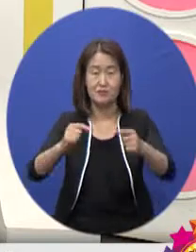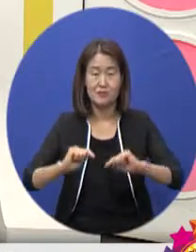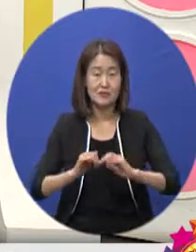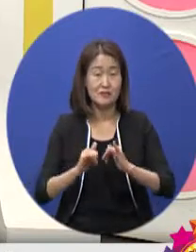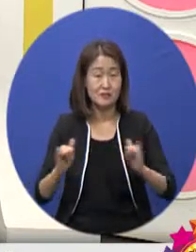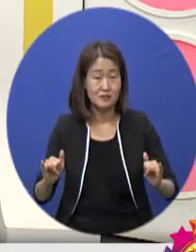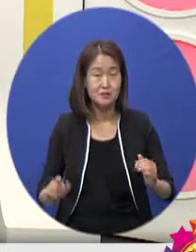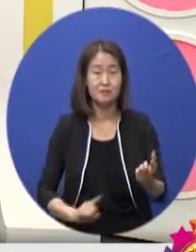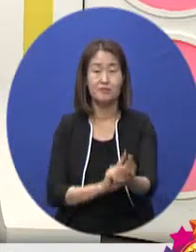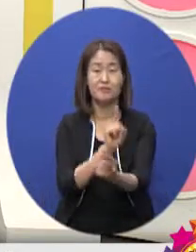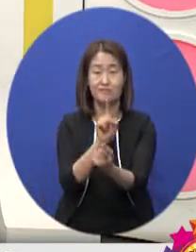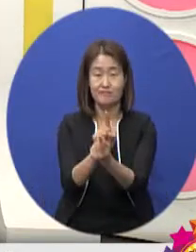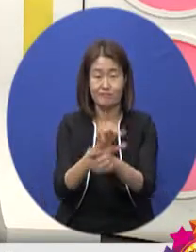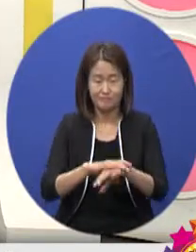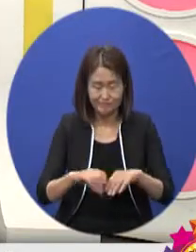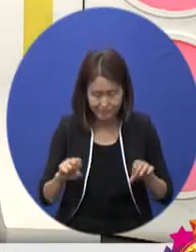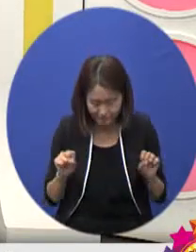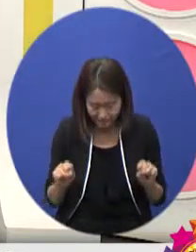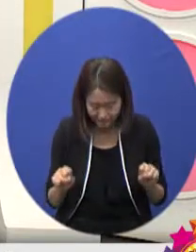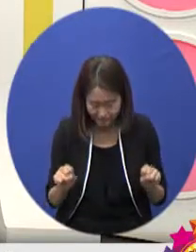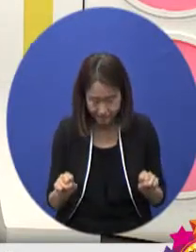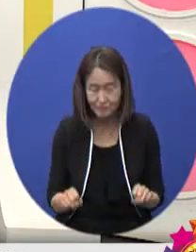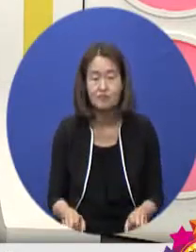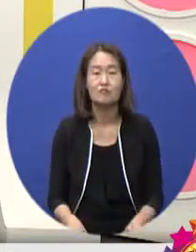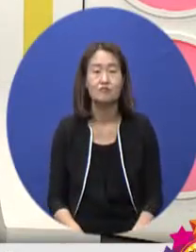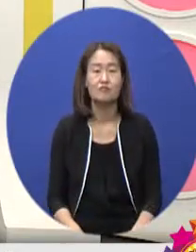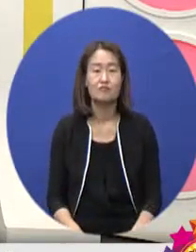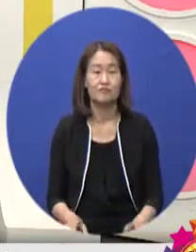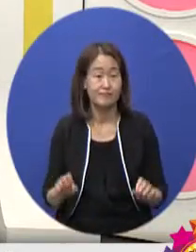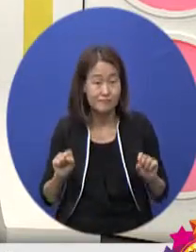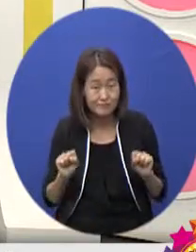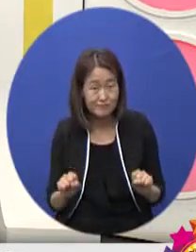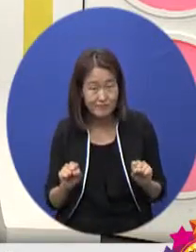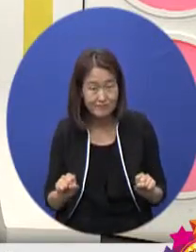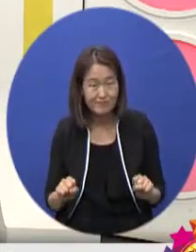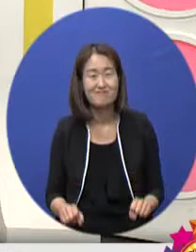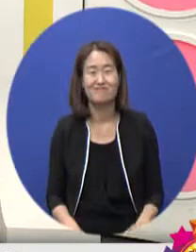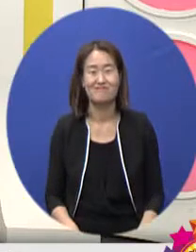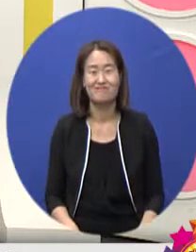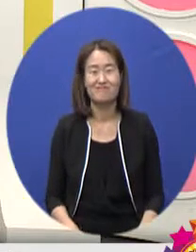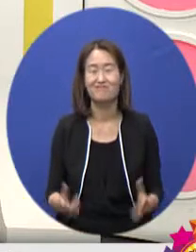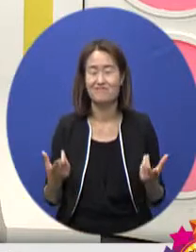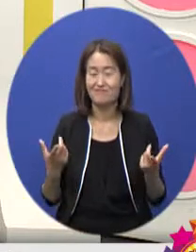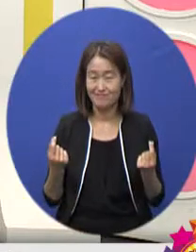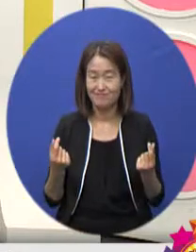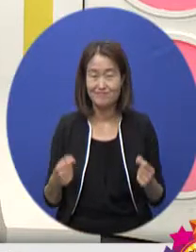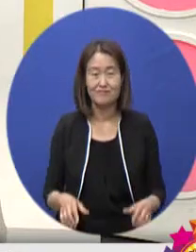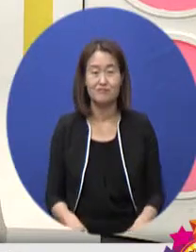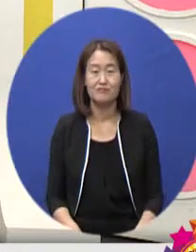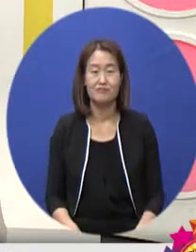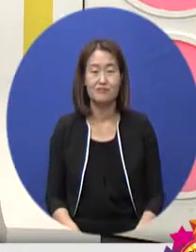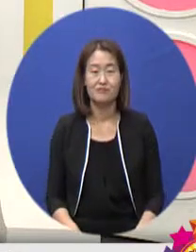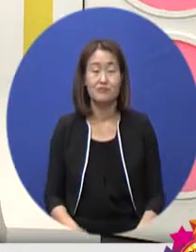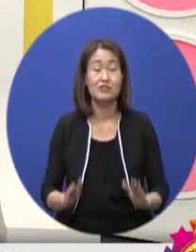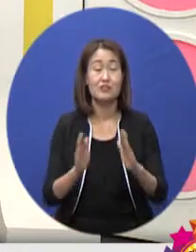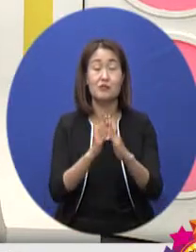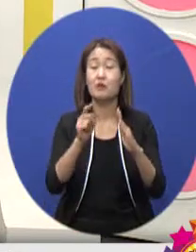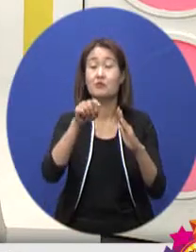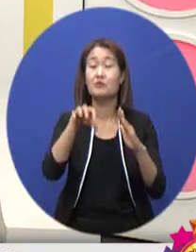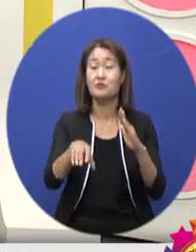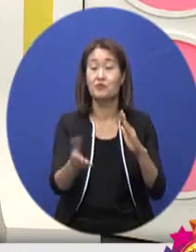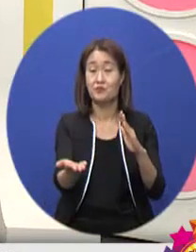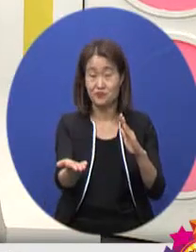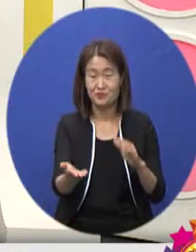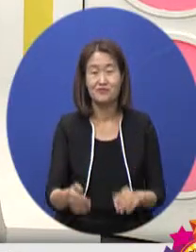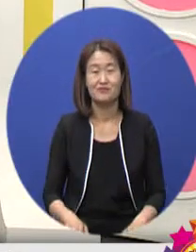네. 만나보도록 하겠습니다. 안녕하세요. 안녕하세요. 네, 안녕하세요. 우리 어디에 살고